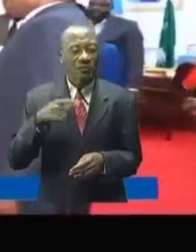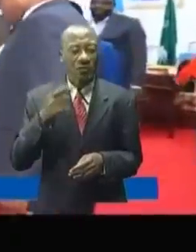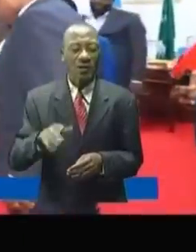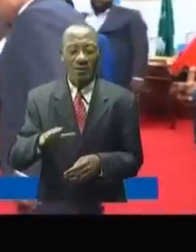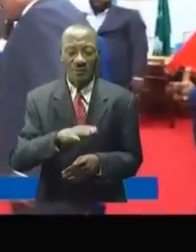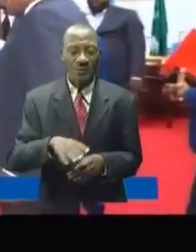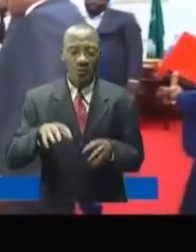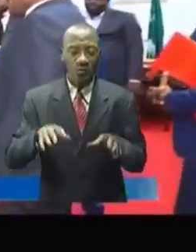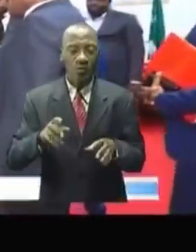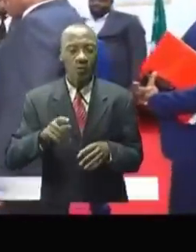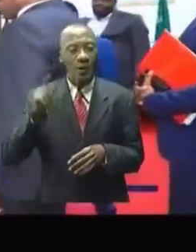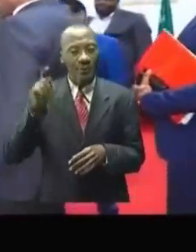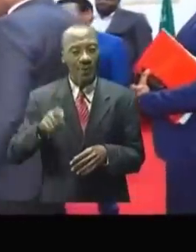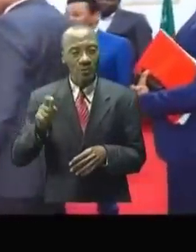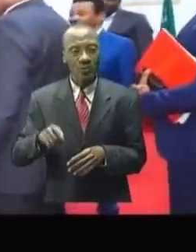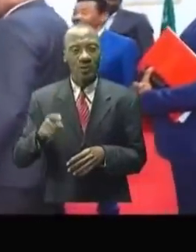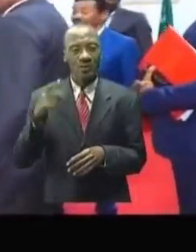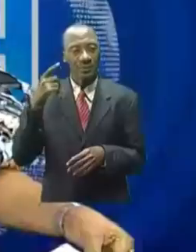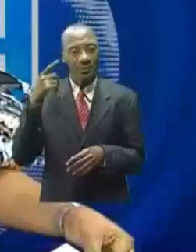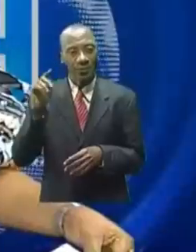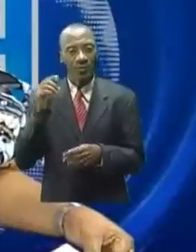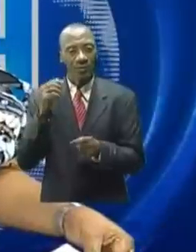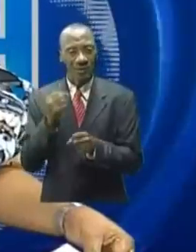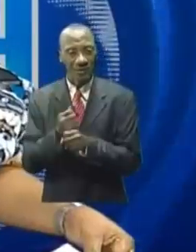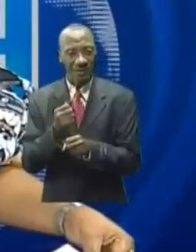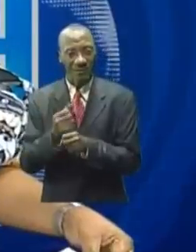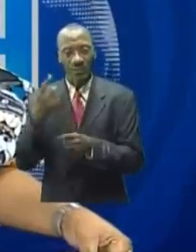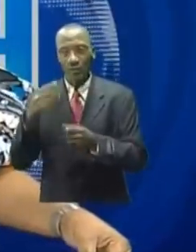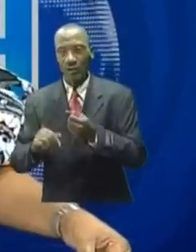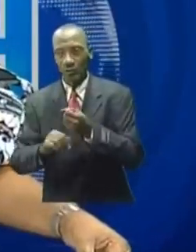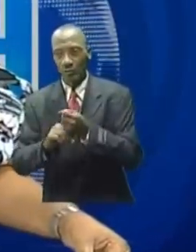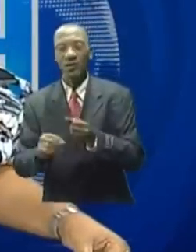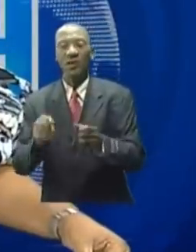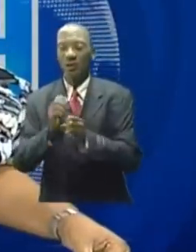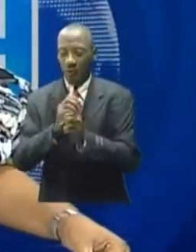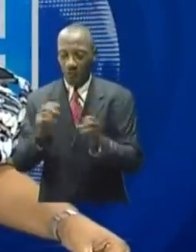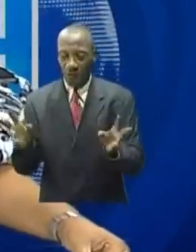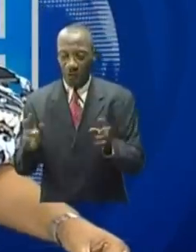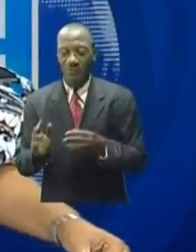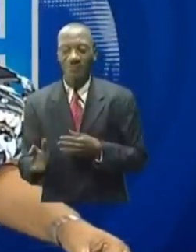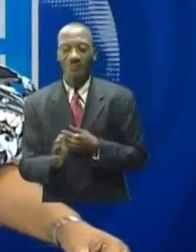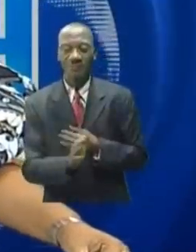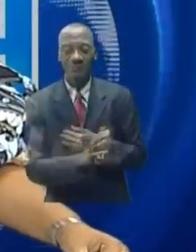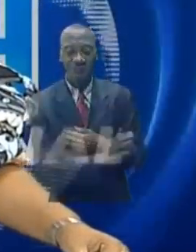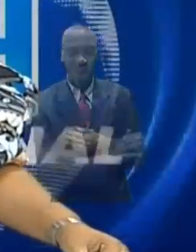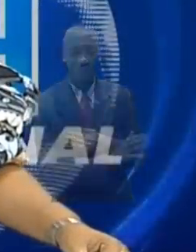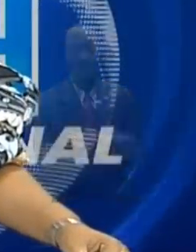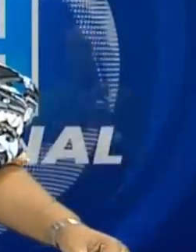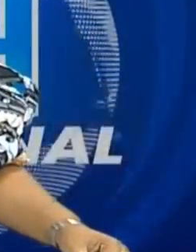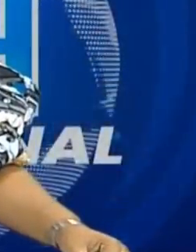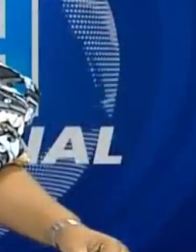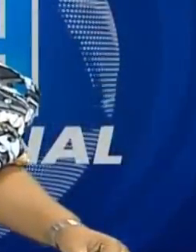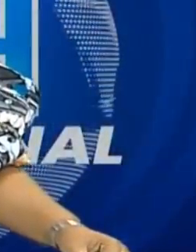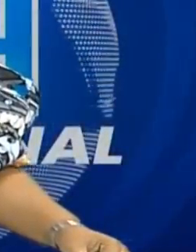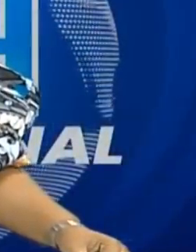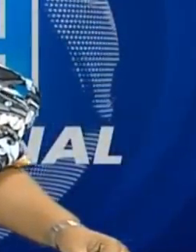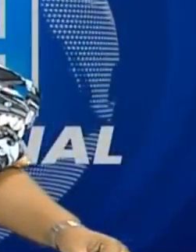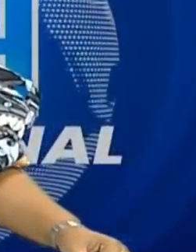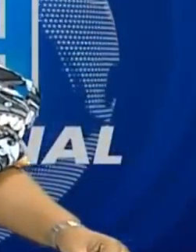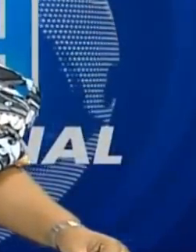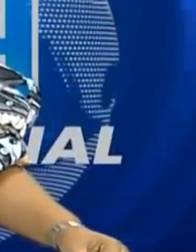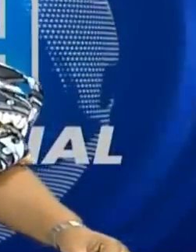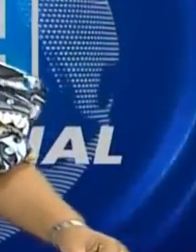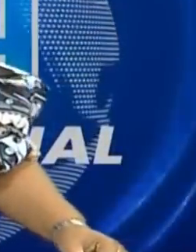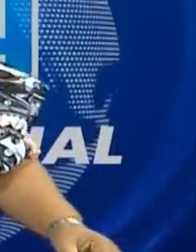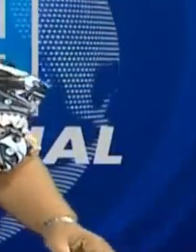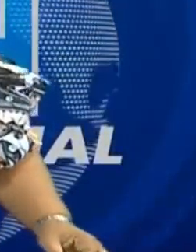pour déposer le même projet de loi. Comme à l'Assemblée nationale, c'est aujourd'hui que le Sénat clôture la session de mars. Les